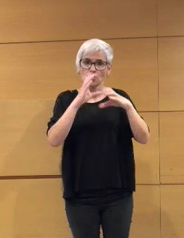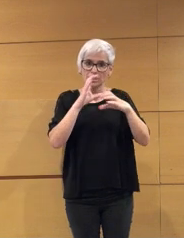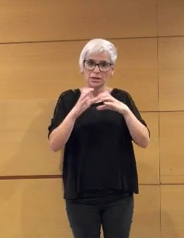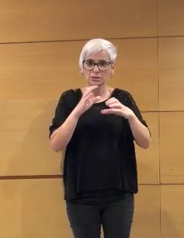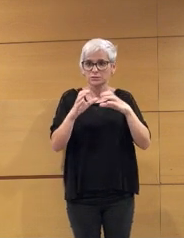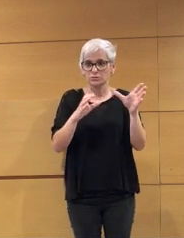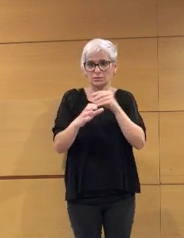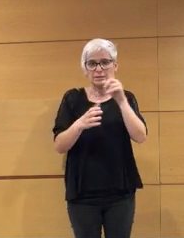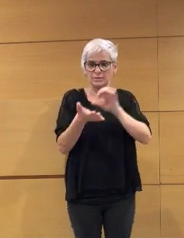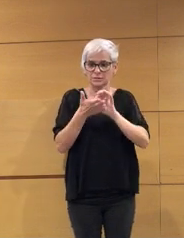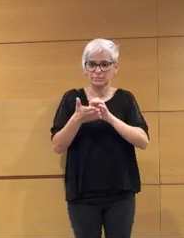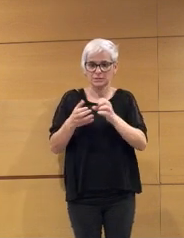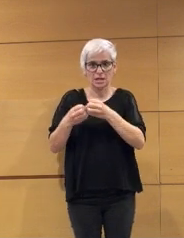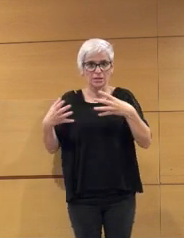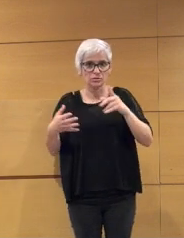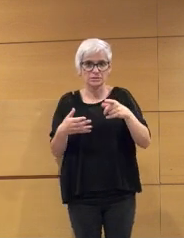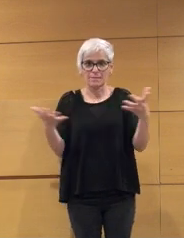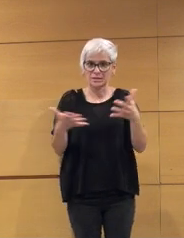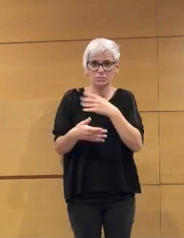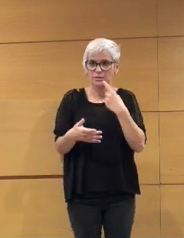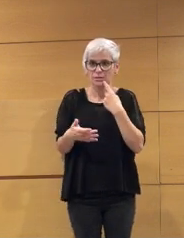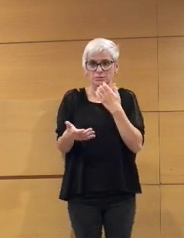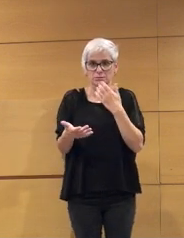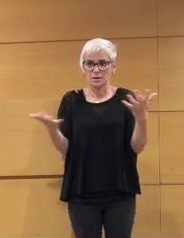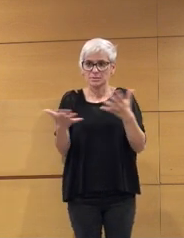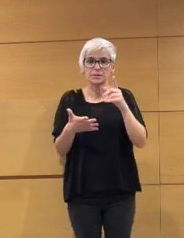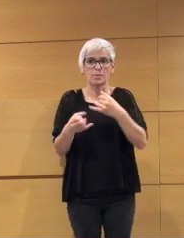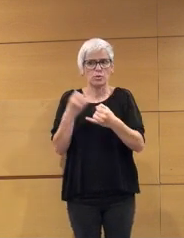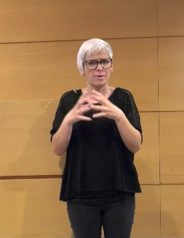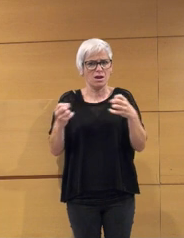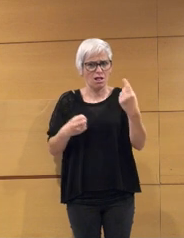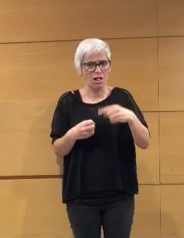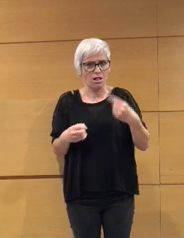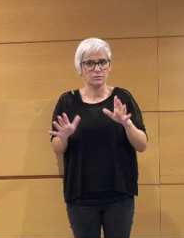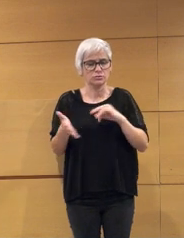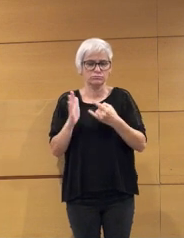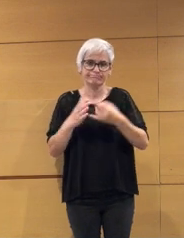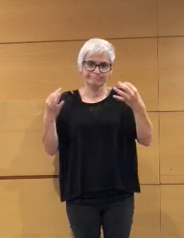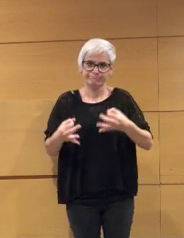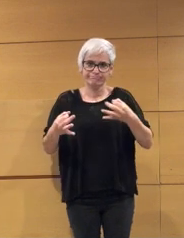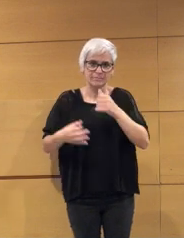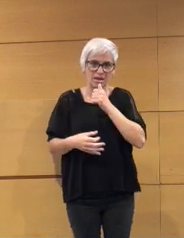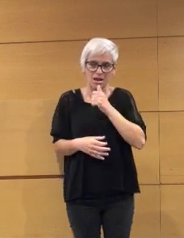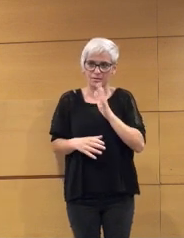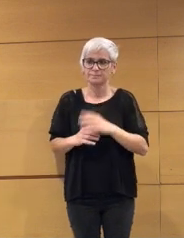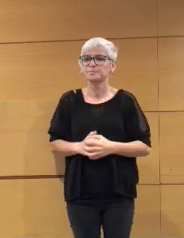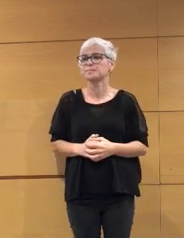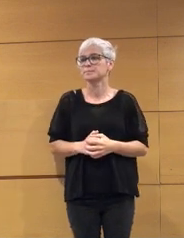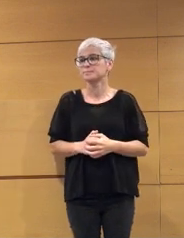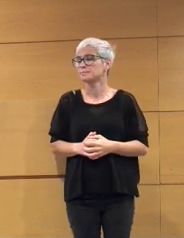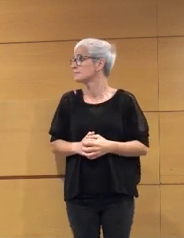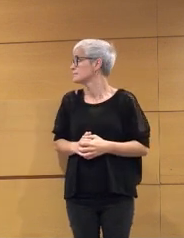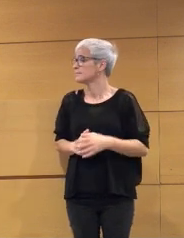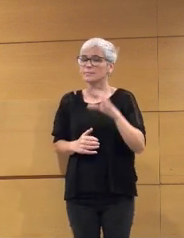inclosos serveis electrònics i d'emergència. I aquí en emergència tenim un problema greu que s'ha de resoldre encara. Els